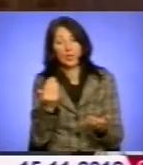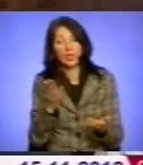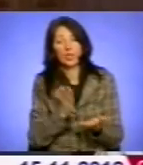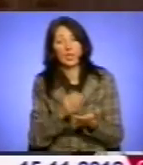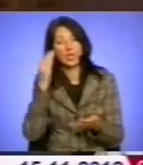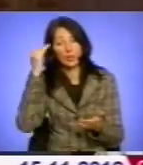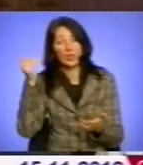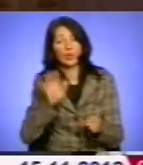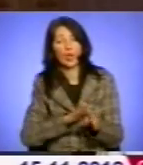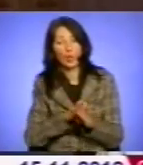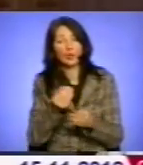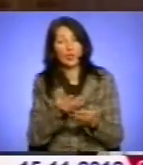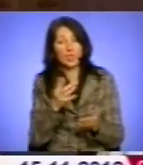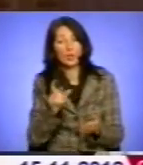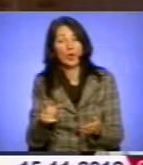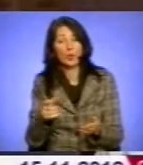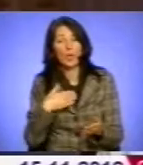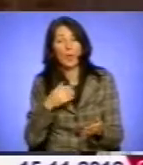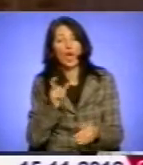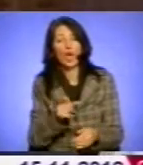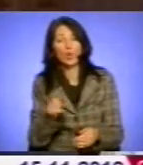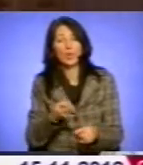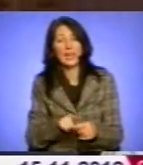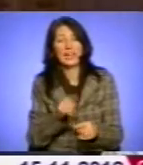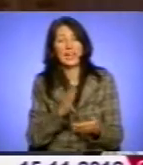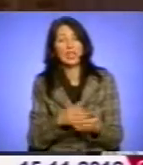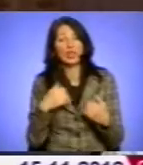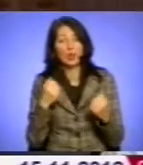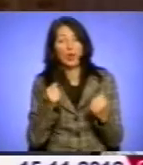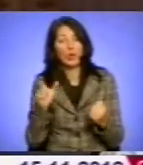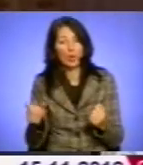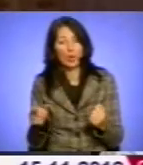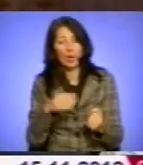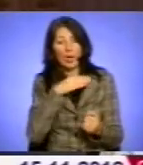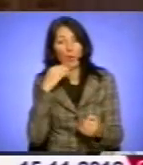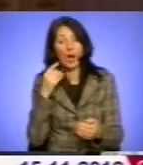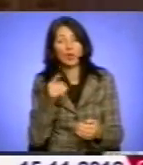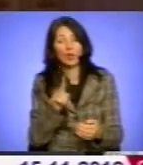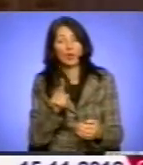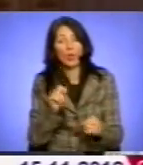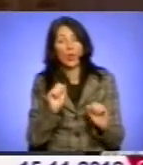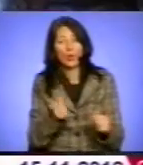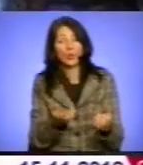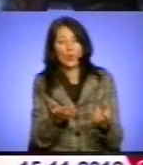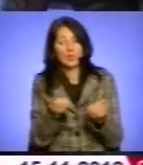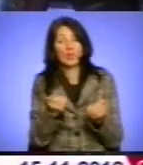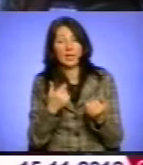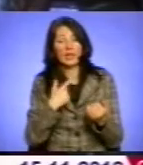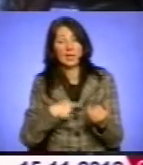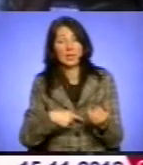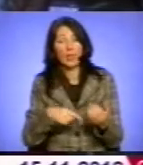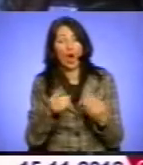І ми, люди, які є здоровими людьми, багато дечого можемо взяти для себе.